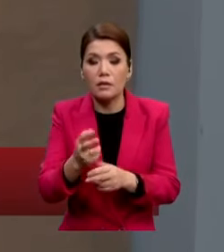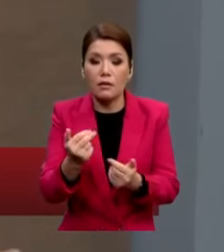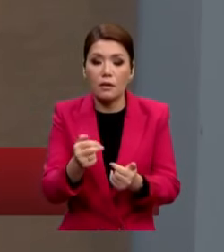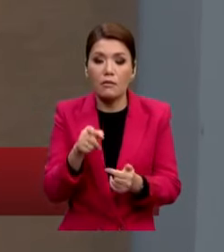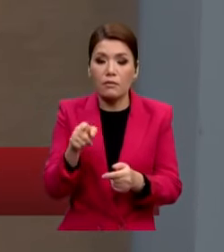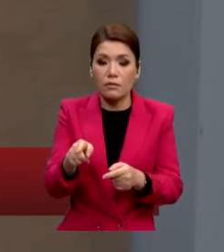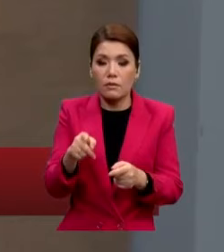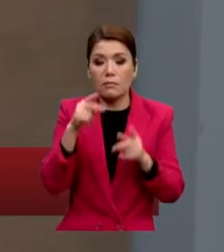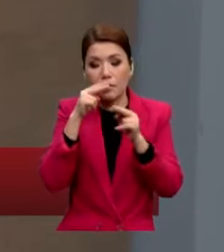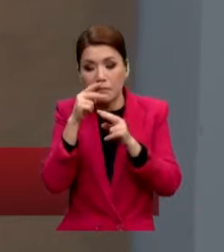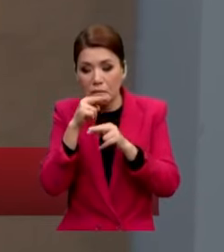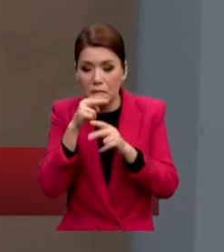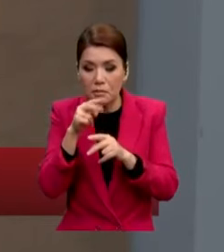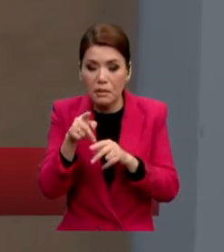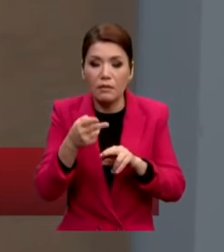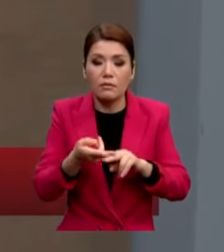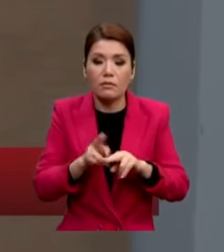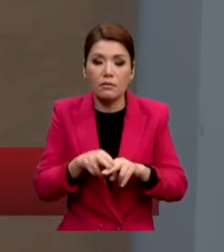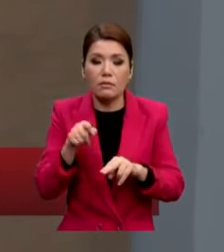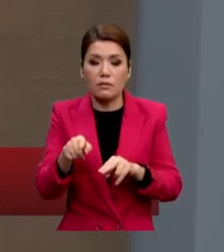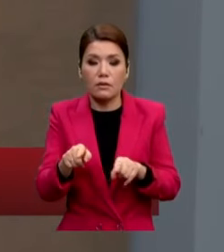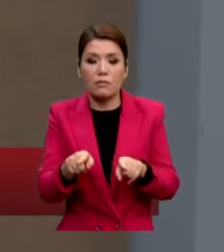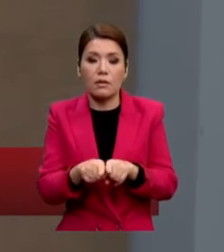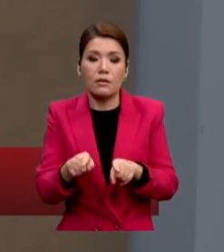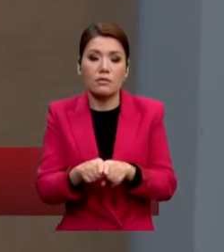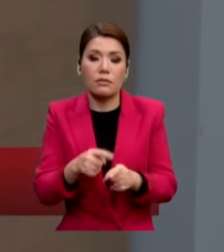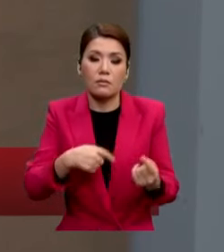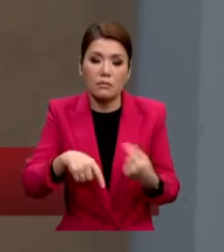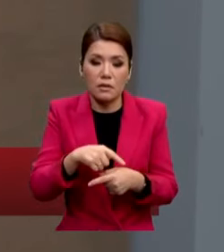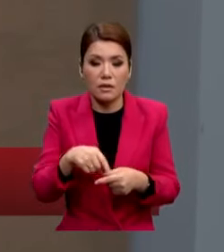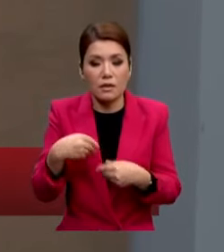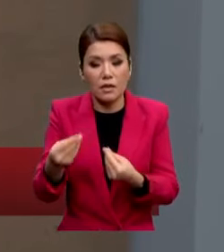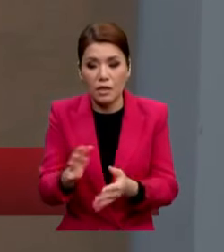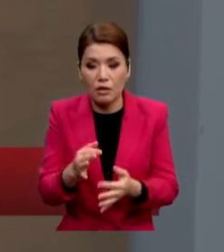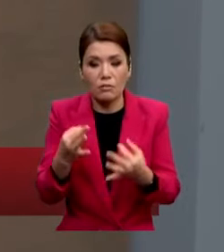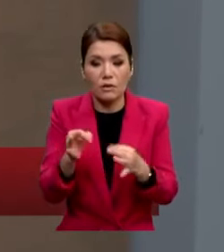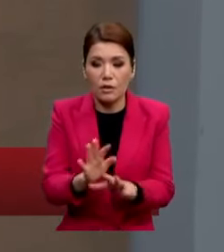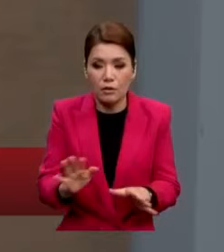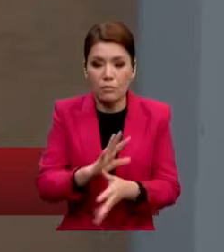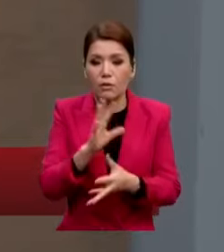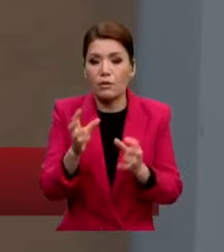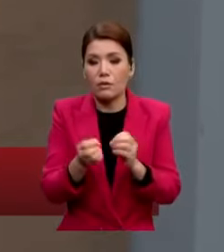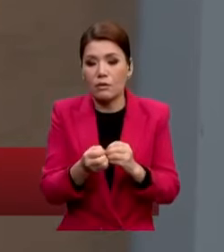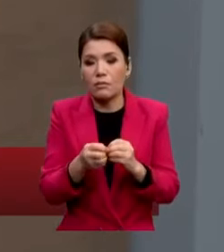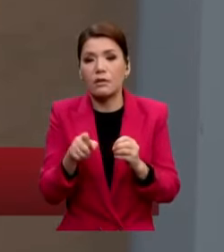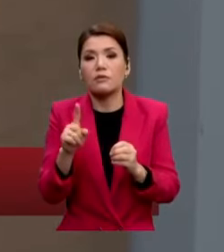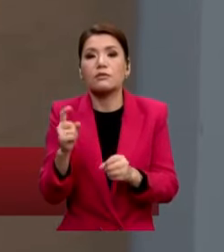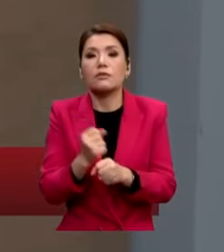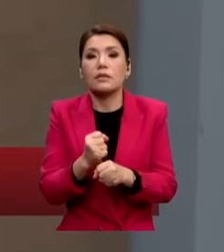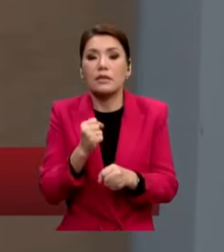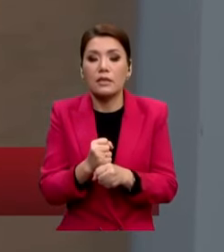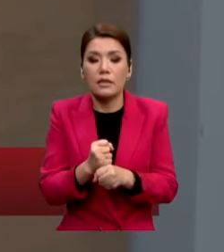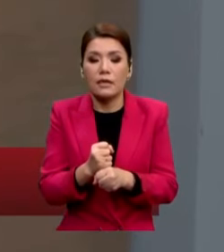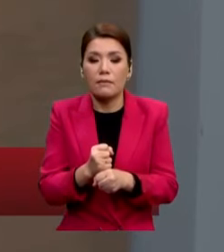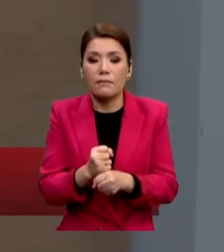вы здесь то неправильно сделали, это неправильно сделали. Поэтому мы вам это не дадим заключение. Это и в итоге человек вот так либо